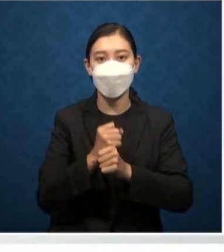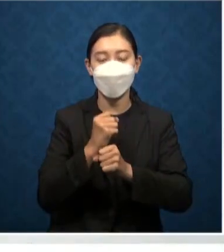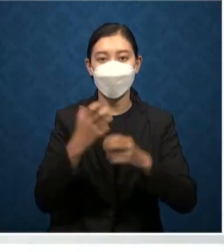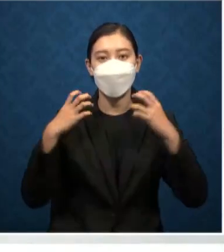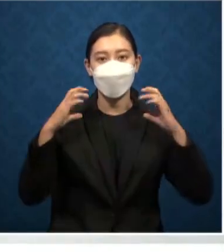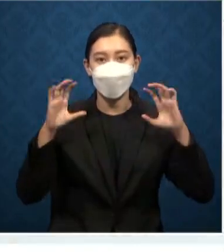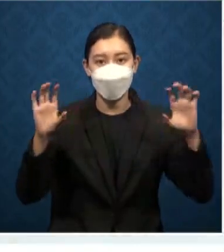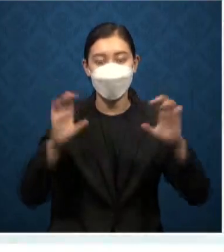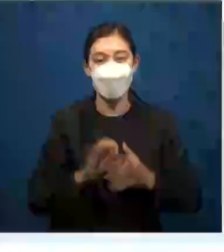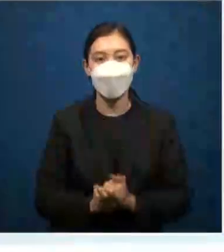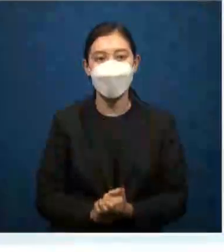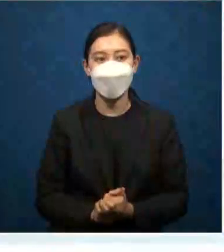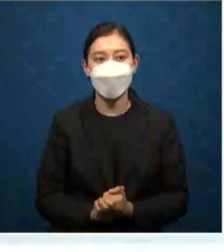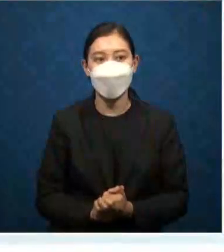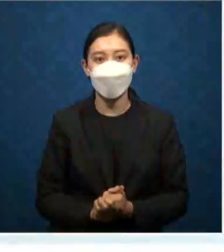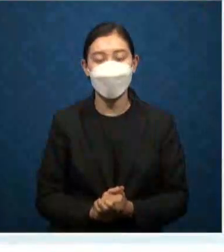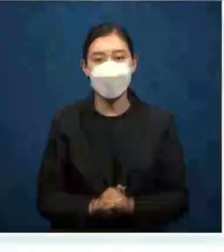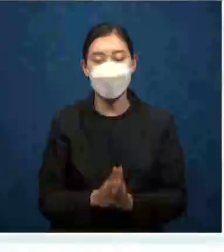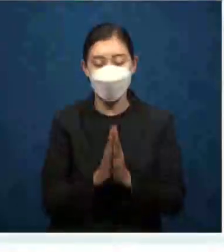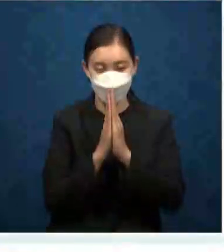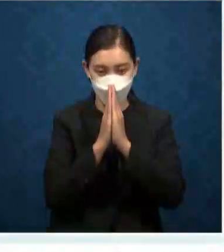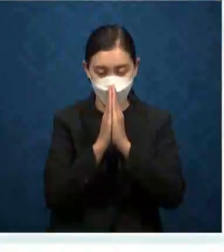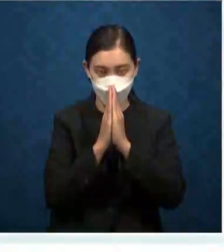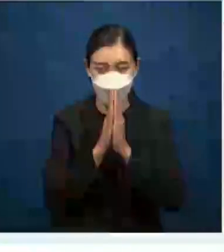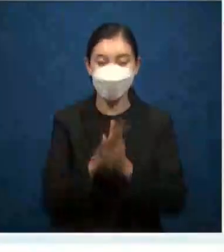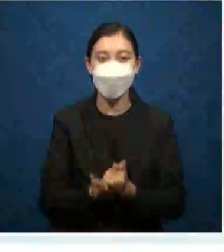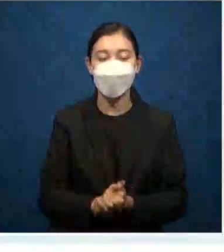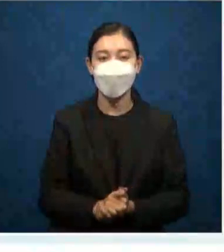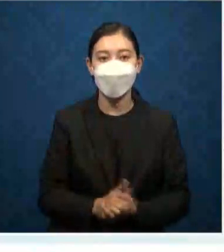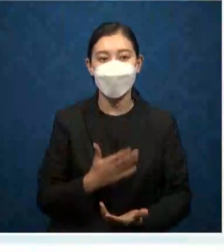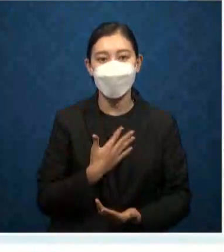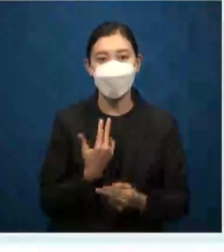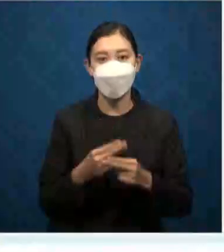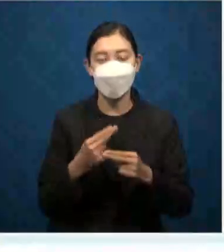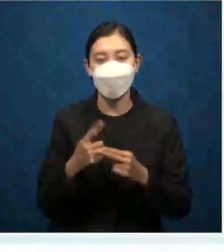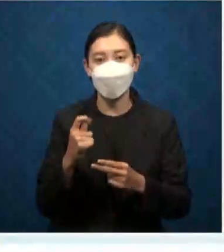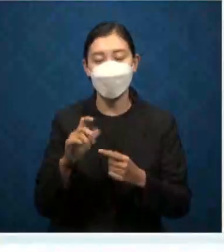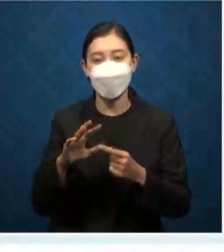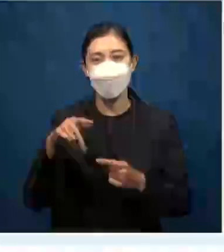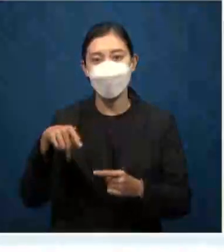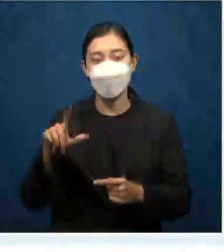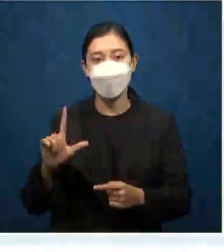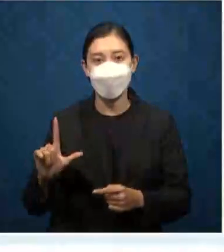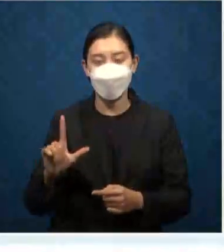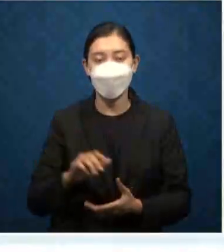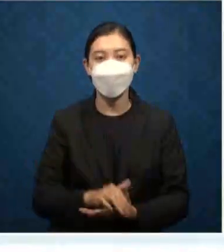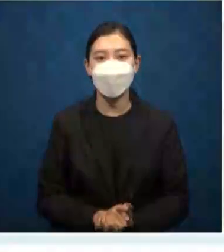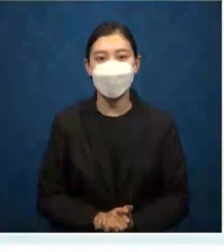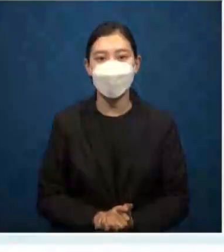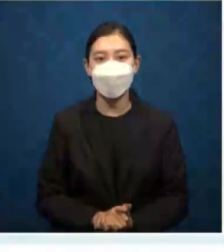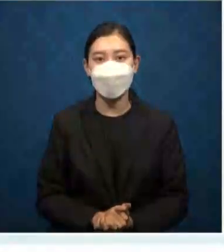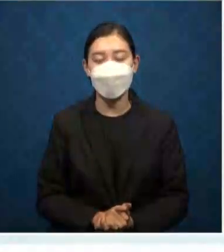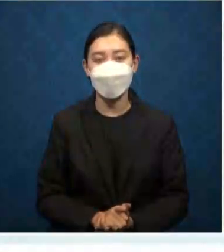กราบเรียนท่านประธานวุฒิสภาที่เคารพครับผมนายแพทย์อัมพลจินดาวัฒนะสมาชิกวุฒิสภาก่อนอื่นต้อง